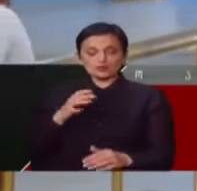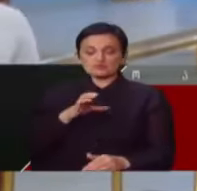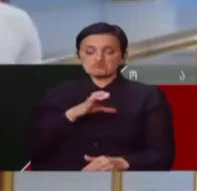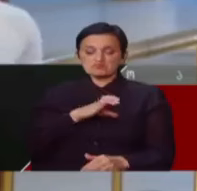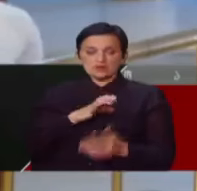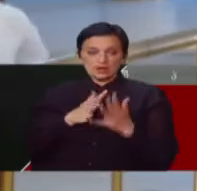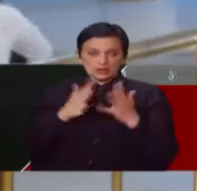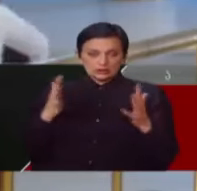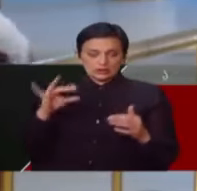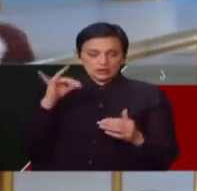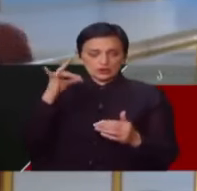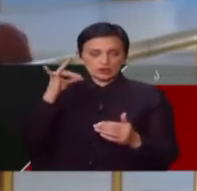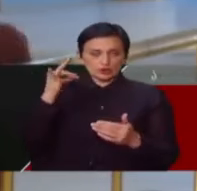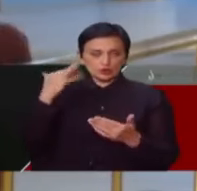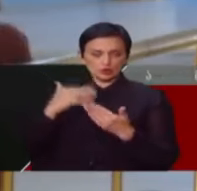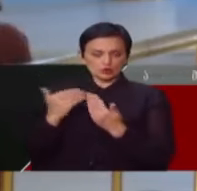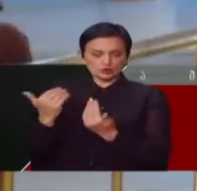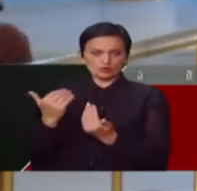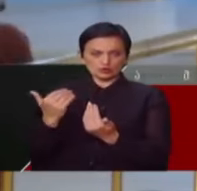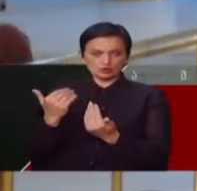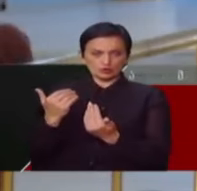და ისტორიას.